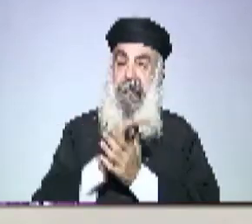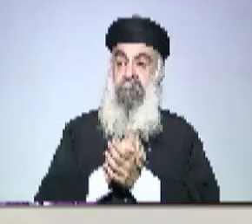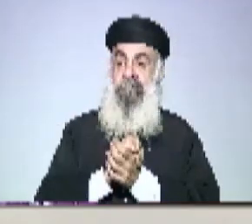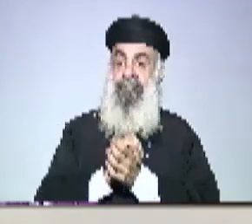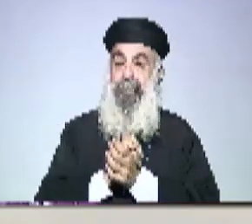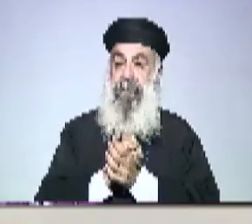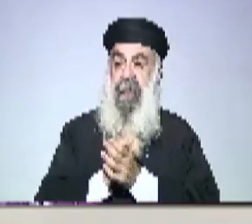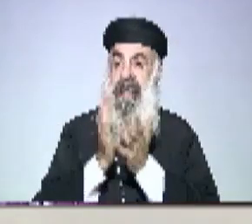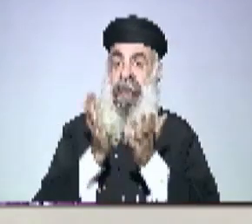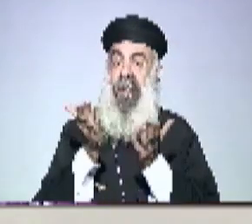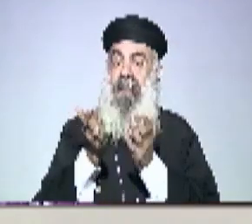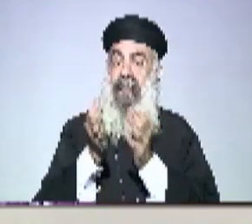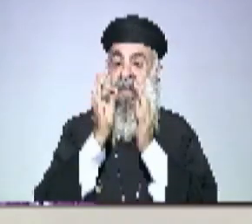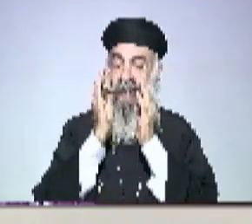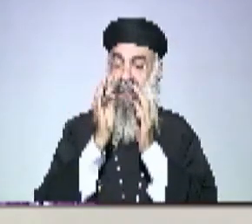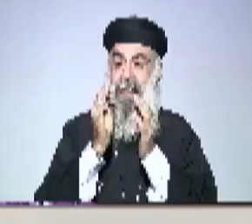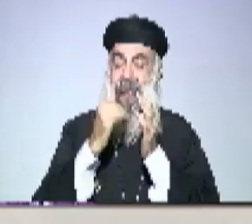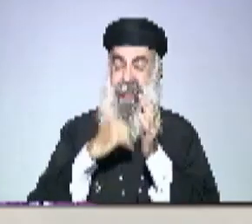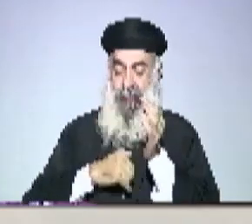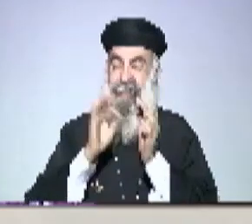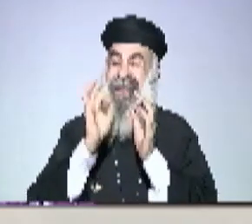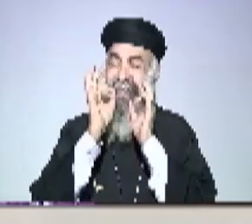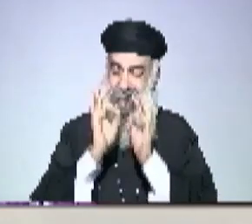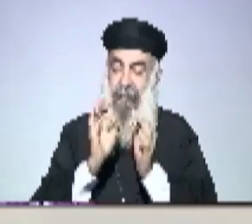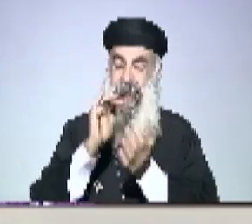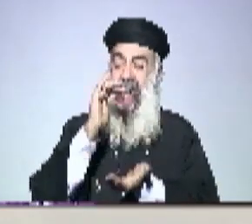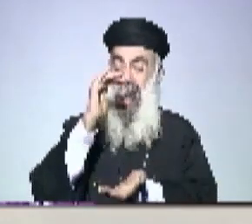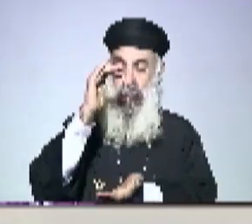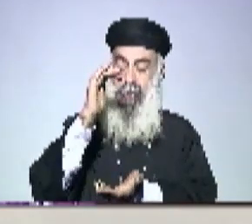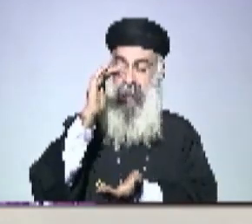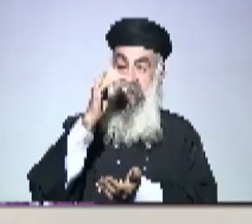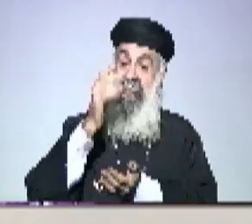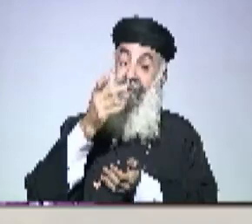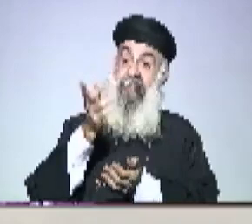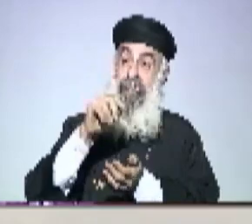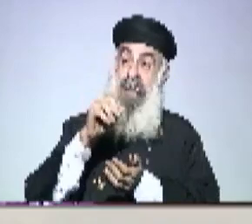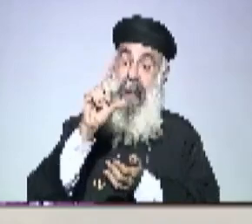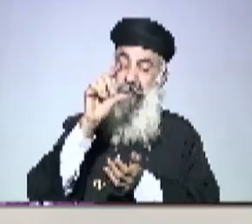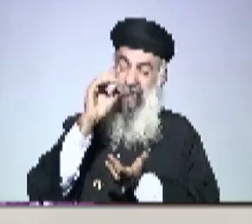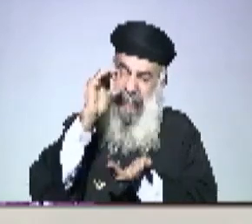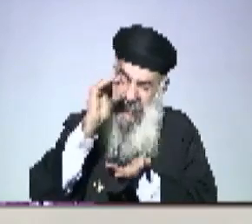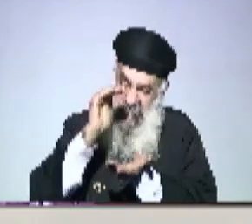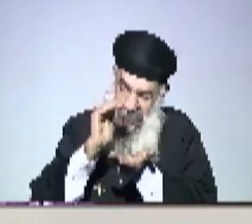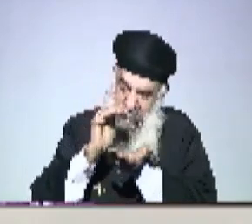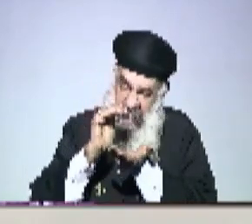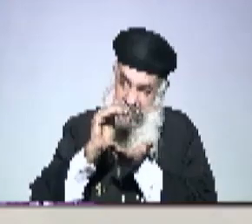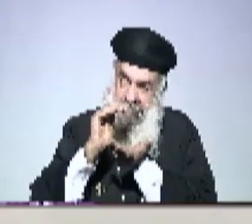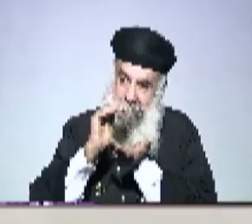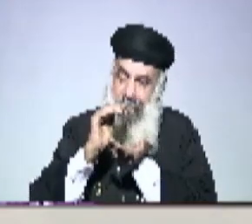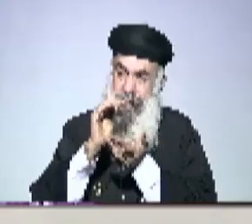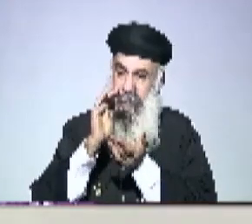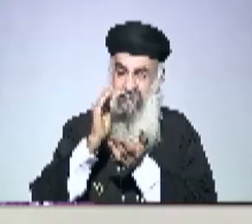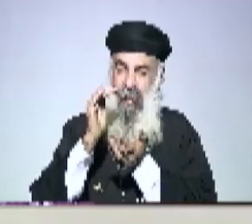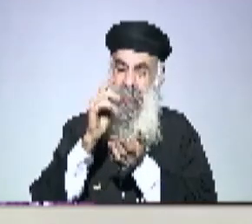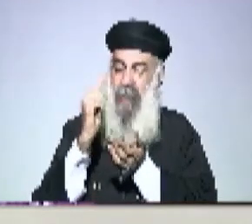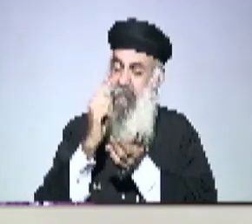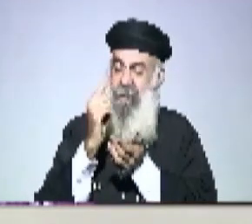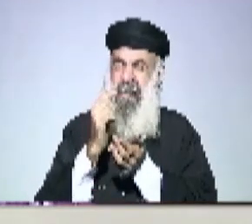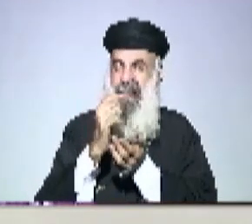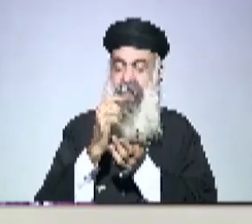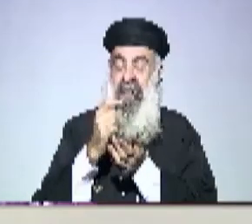يعني على الحجم المطلوب بالظبط لان لو ميه اقل من المعتاد